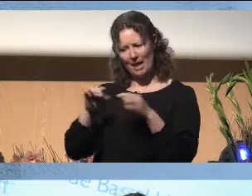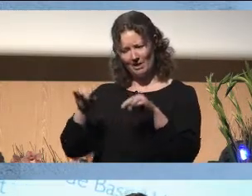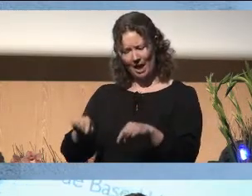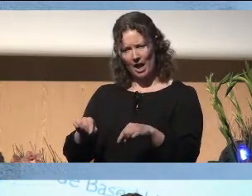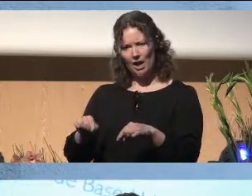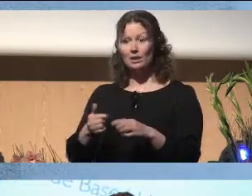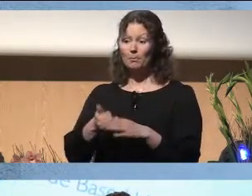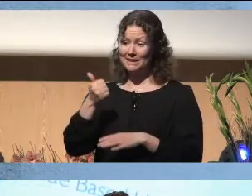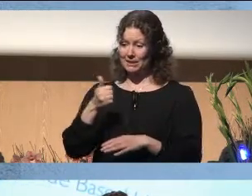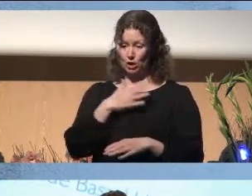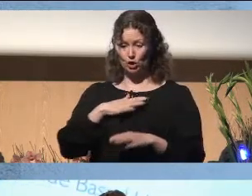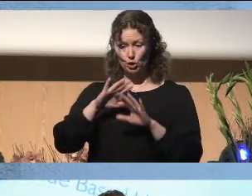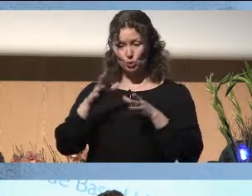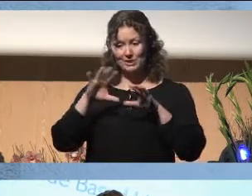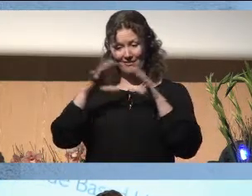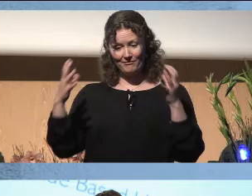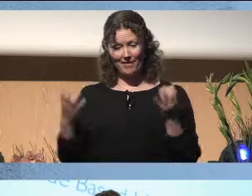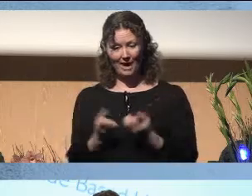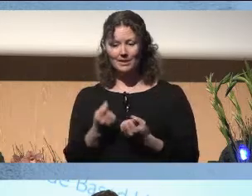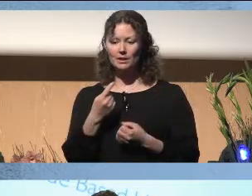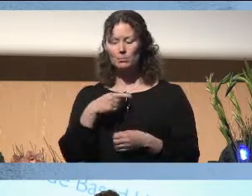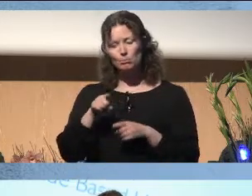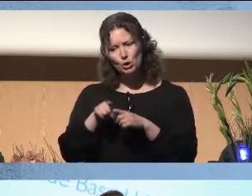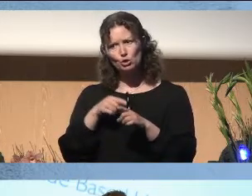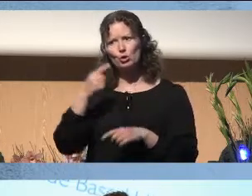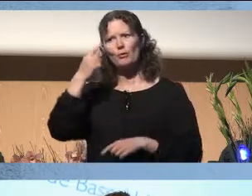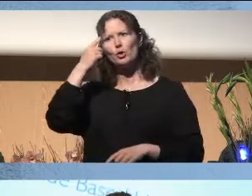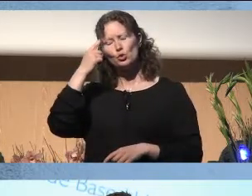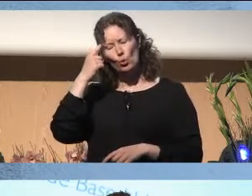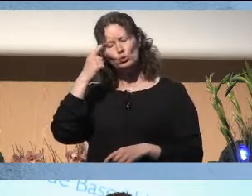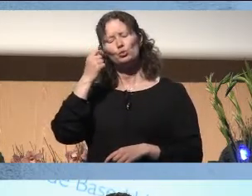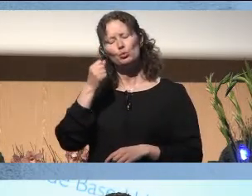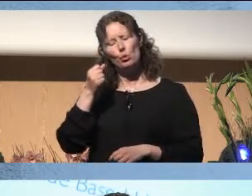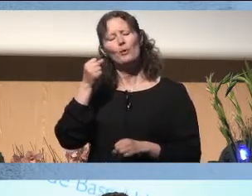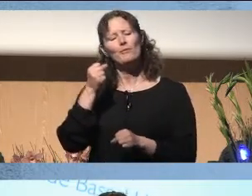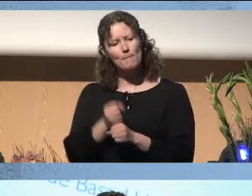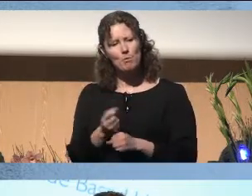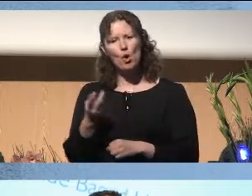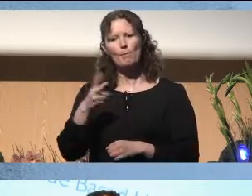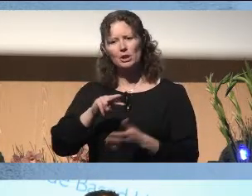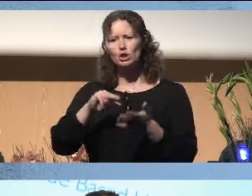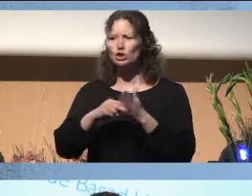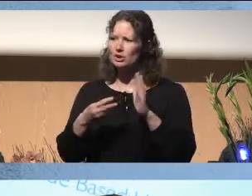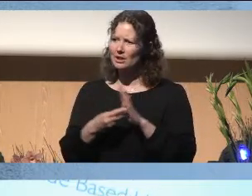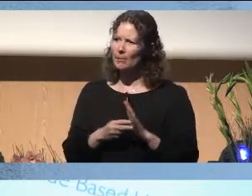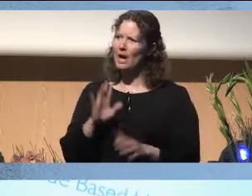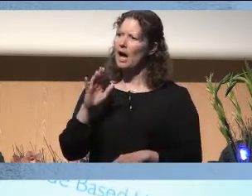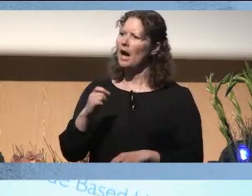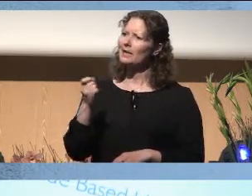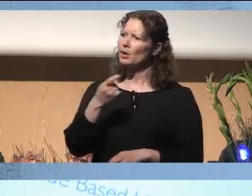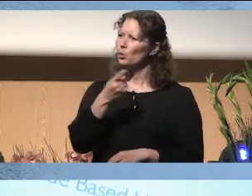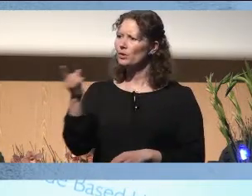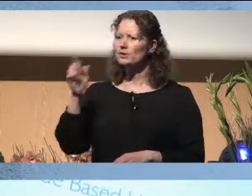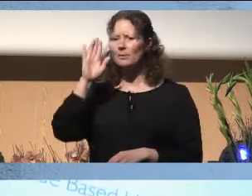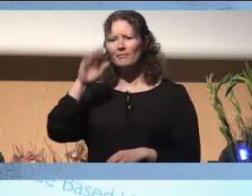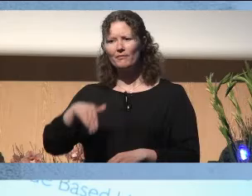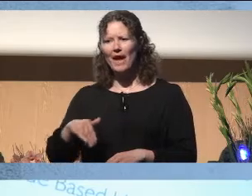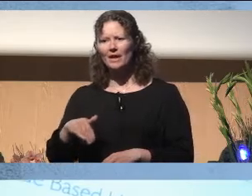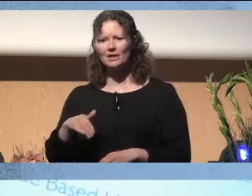bästa sjukhusen i världen, de börjar nu inse att vi behöver byta systemet. Är det någon här som vet vad